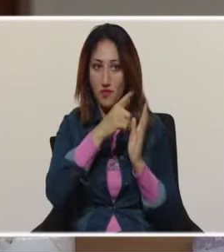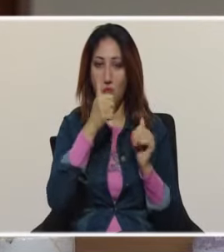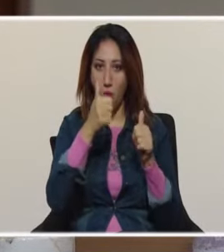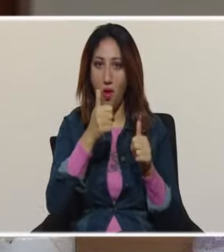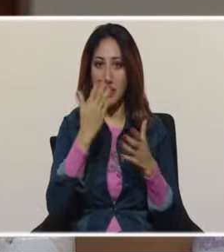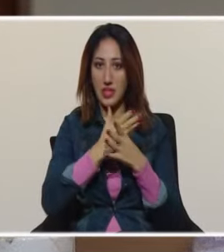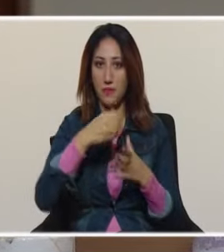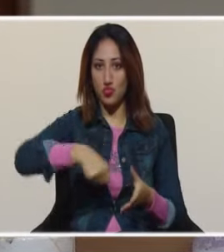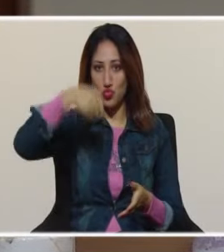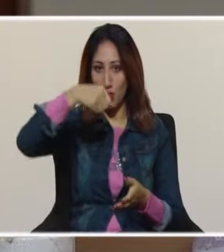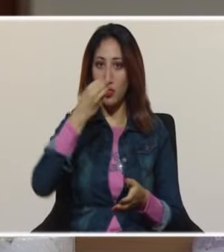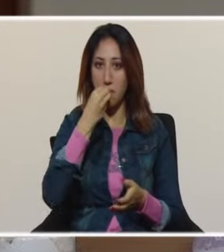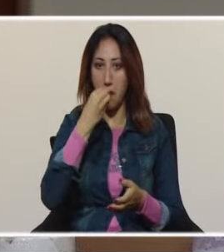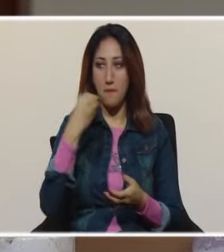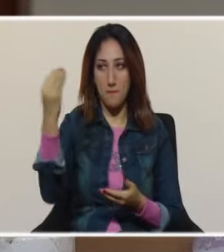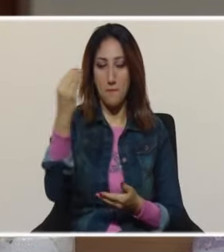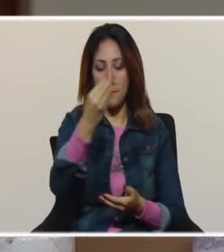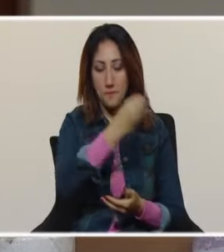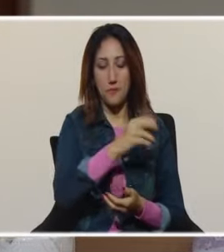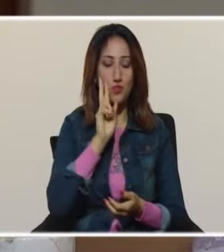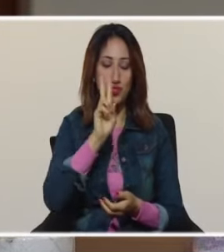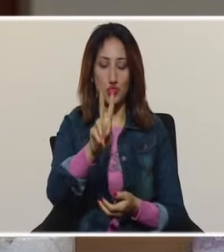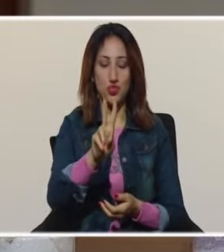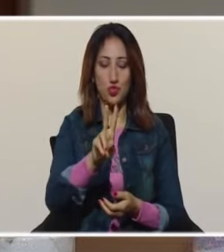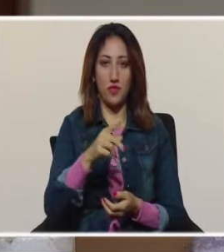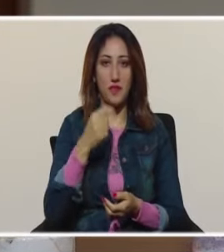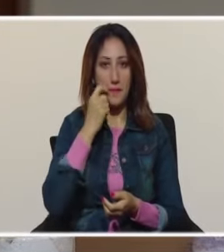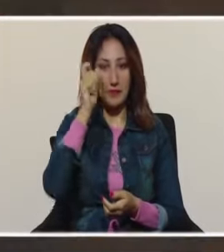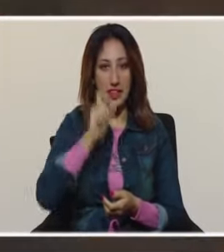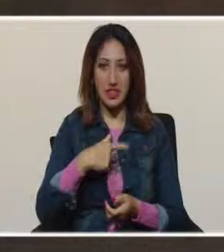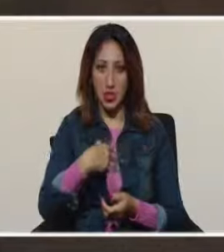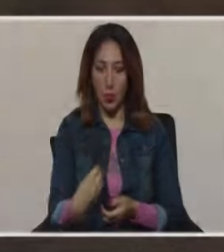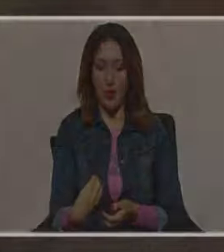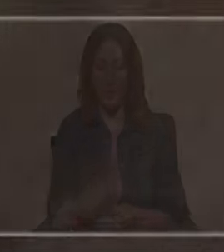المبادرة الجميلة، صاحبة هذه اللمسة الإنسانية والخيرية العظيمة.